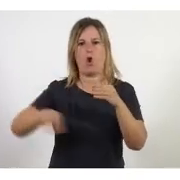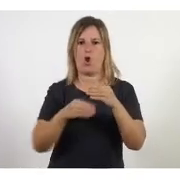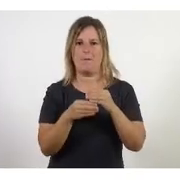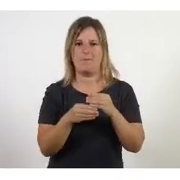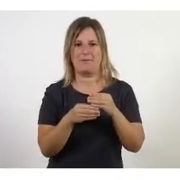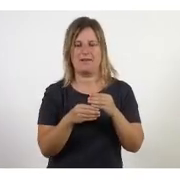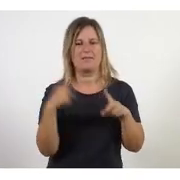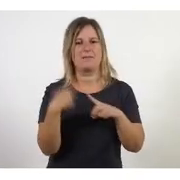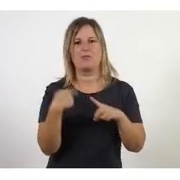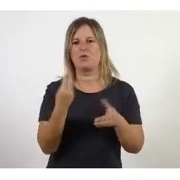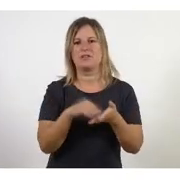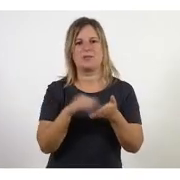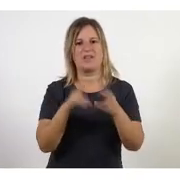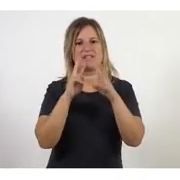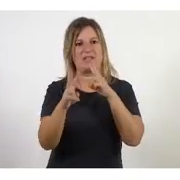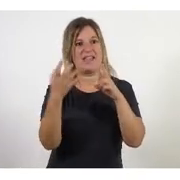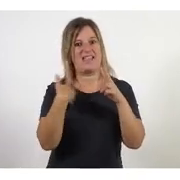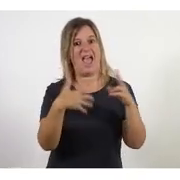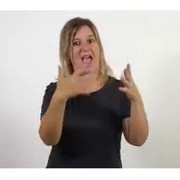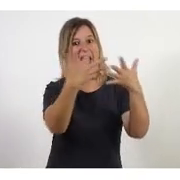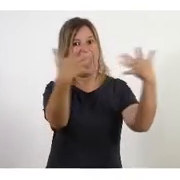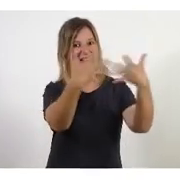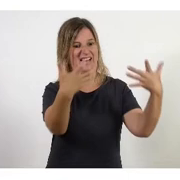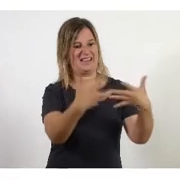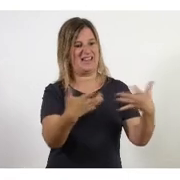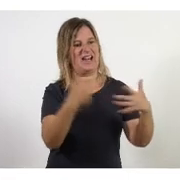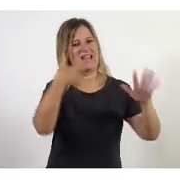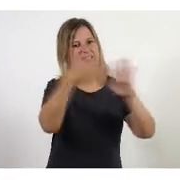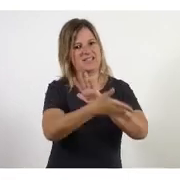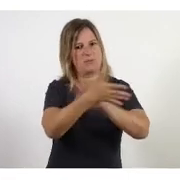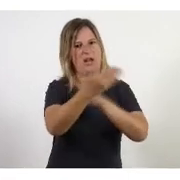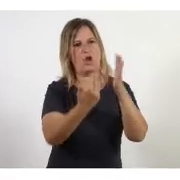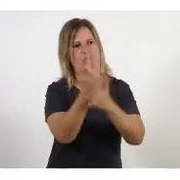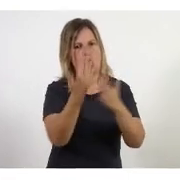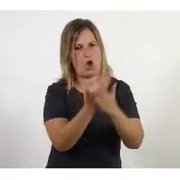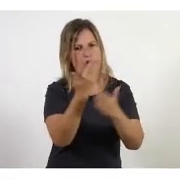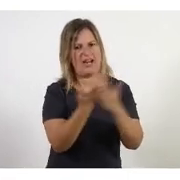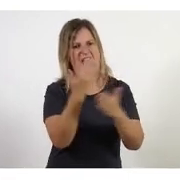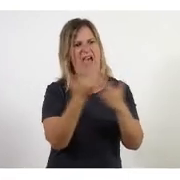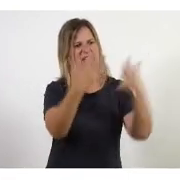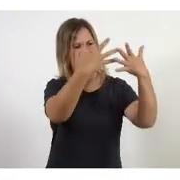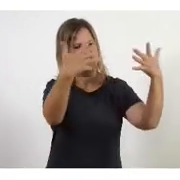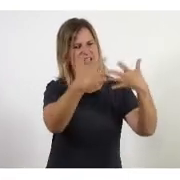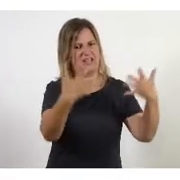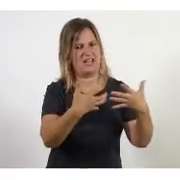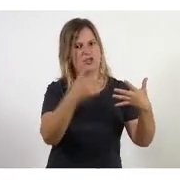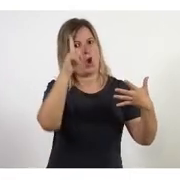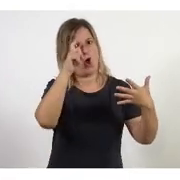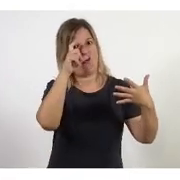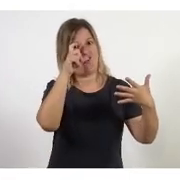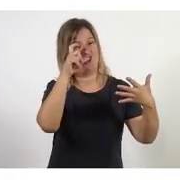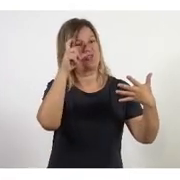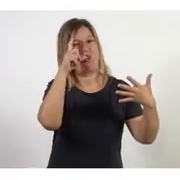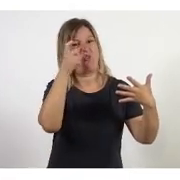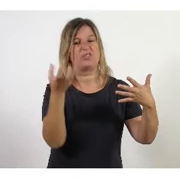el que explico és, has fet ja l'article explicant, no?, les jornades que has fet i tens un article en text, però també tens unes fotos, doncs agafa